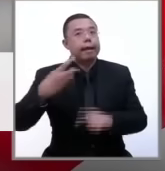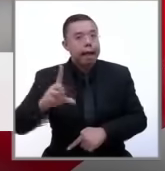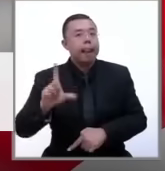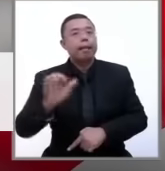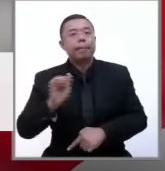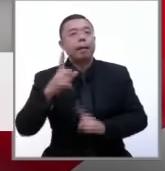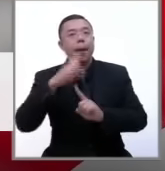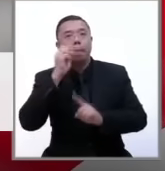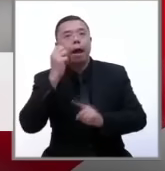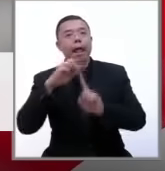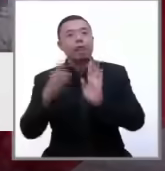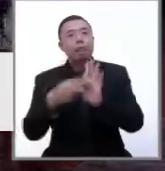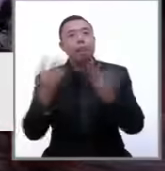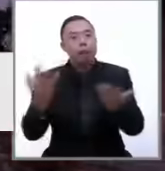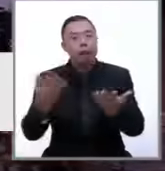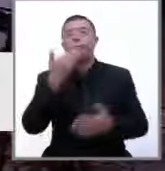habis